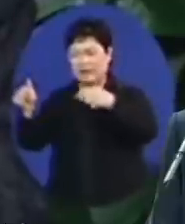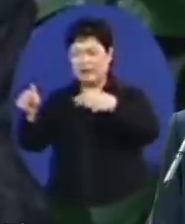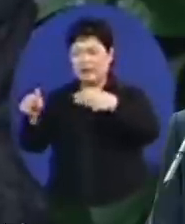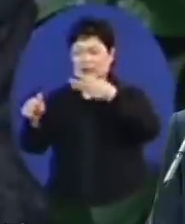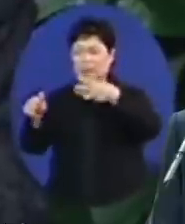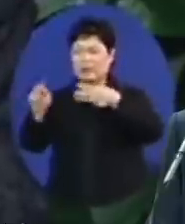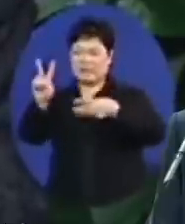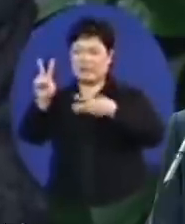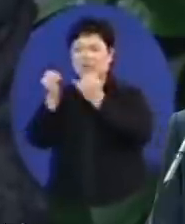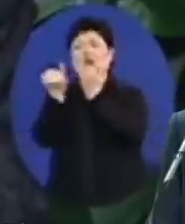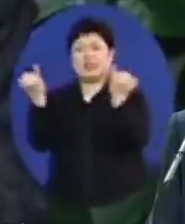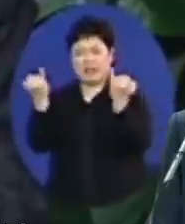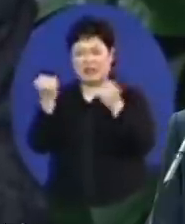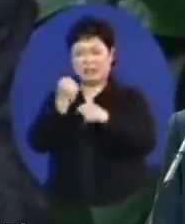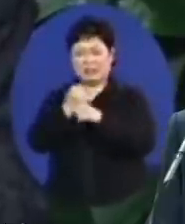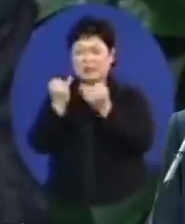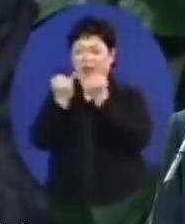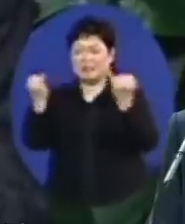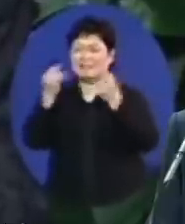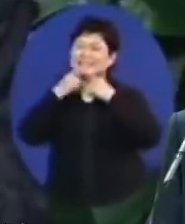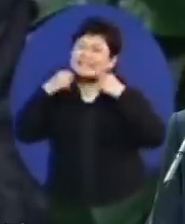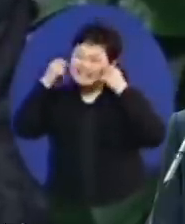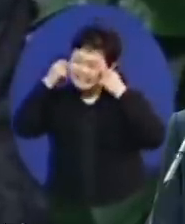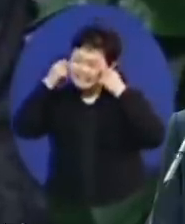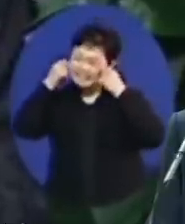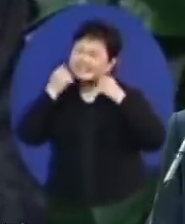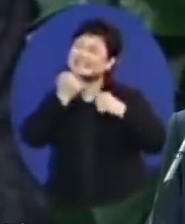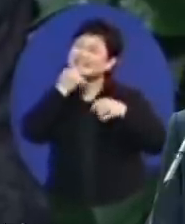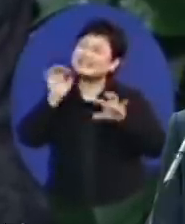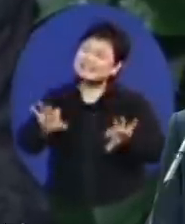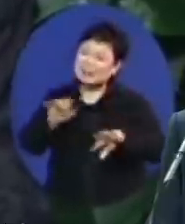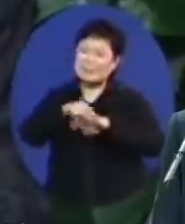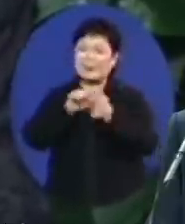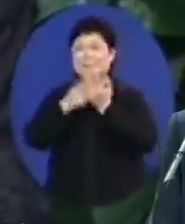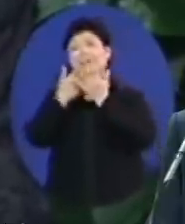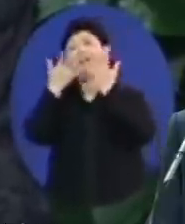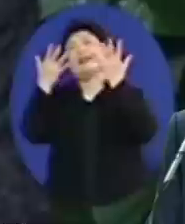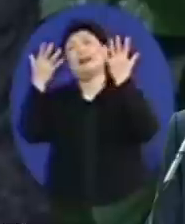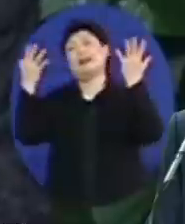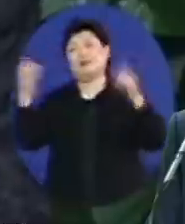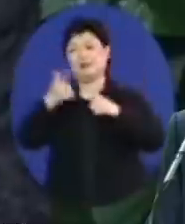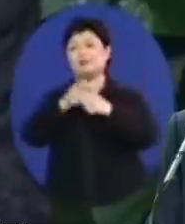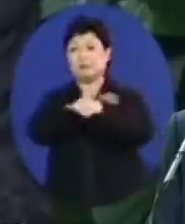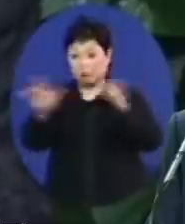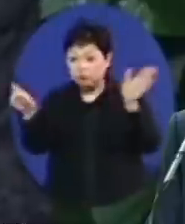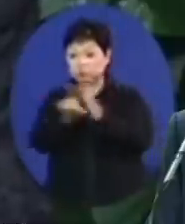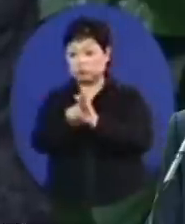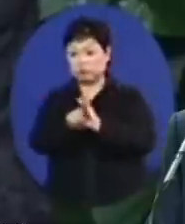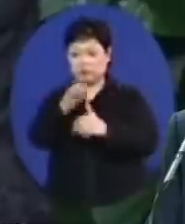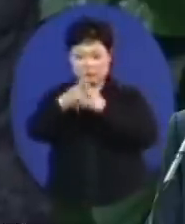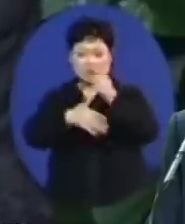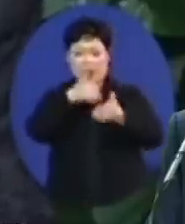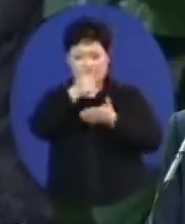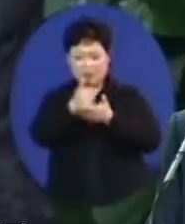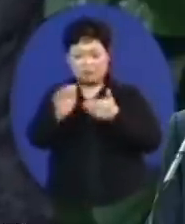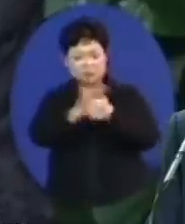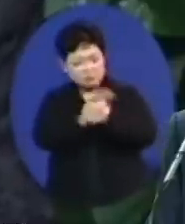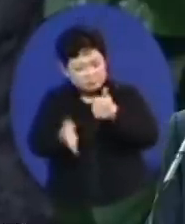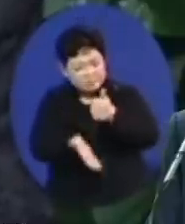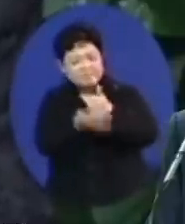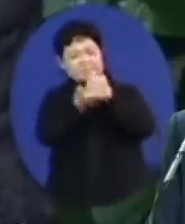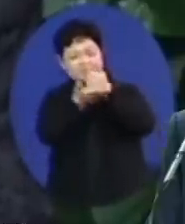결국 여자들이 명랑하고 마음이 밝고 맑고 환하고 예수님을 잘 믿고 하나님을 섬기는